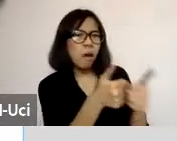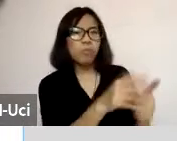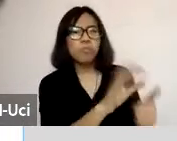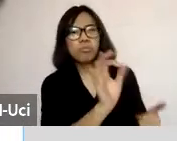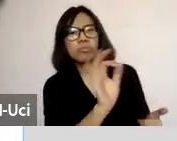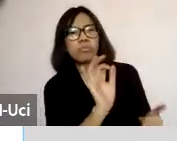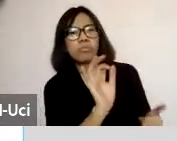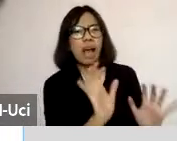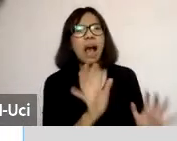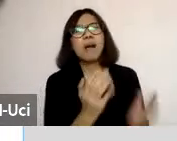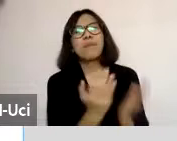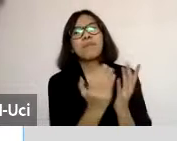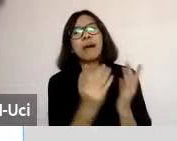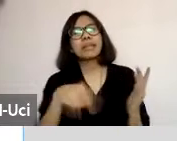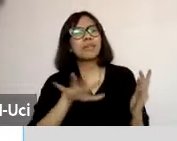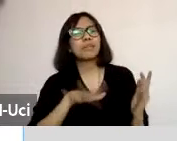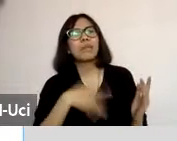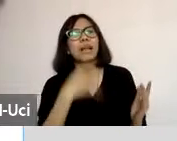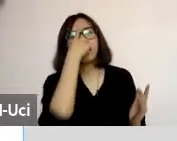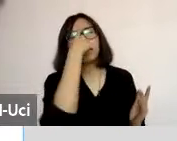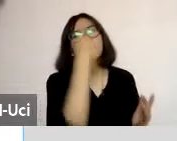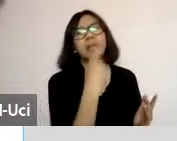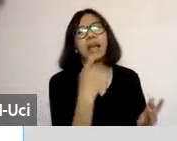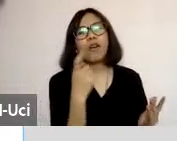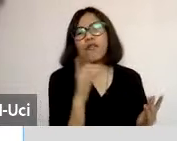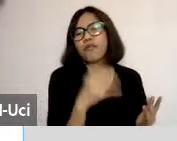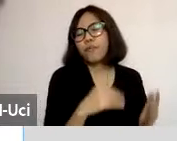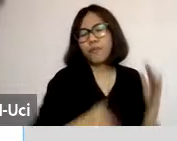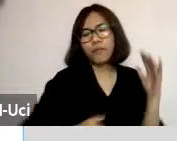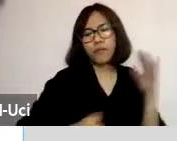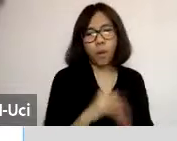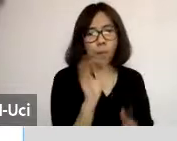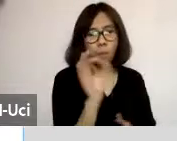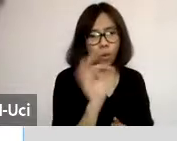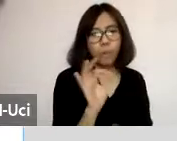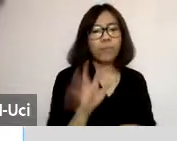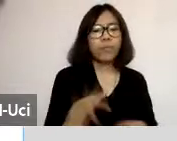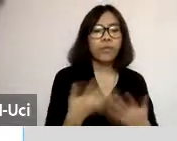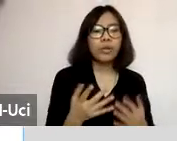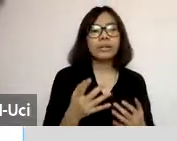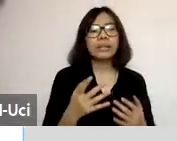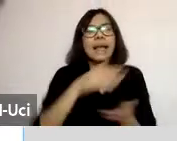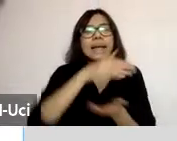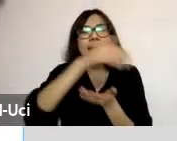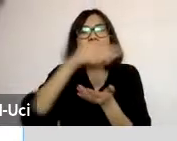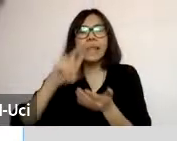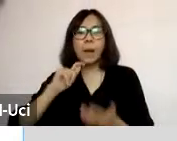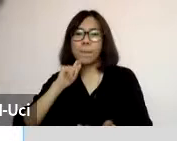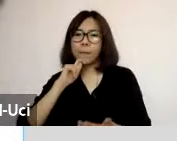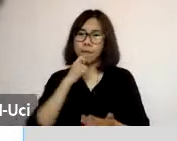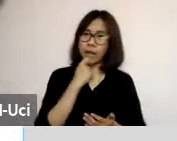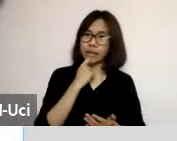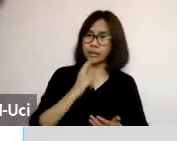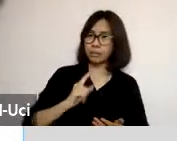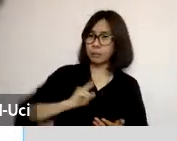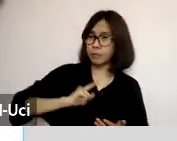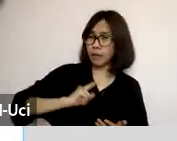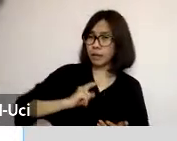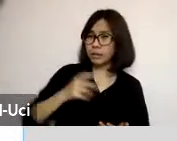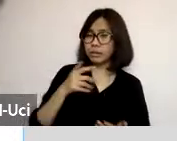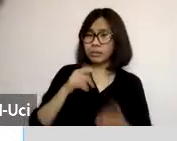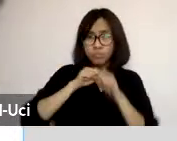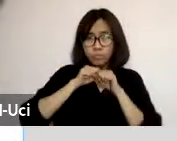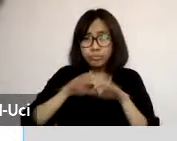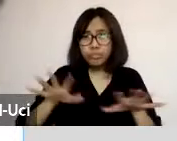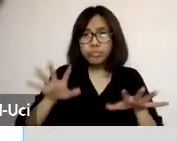soal terus juga menjadi satu konsernya kemudian refresh Hai kalau bicara soal data disitu ya paling kemudian kalau misalnya ternyata bisa